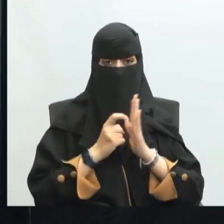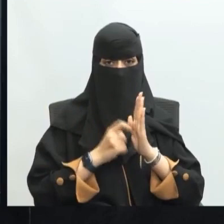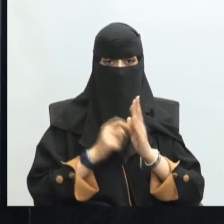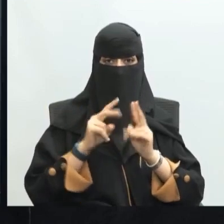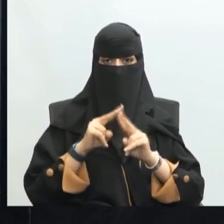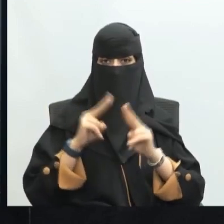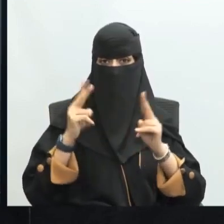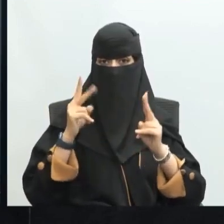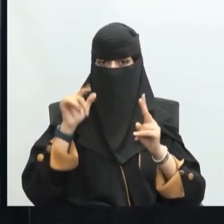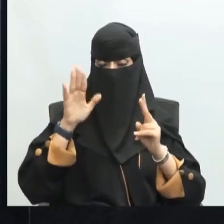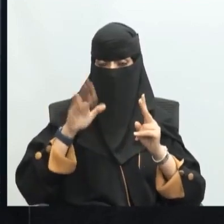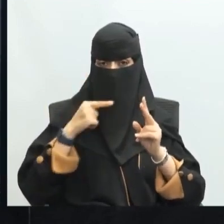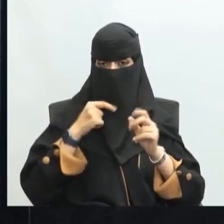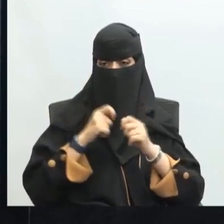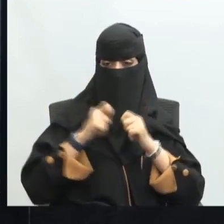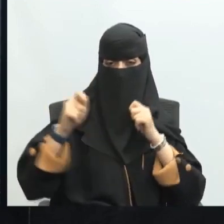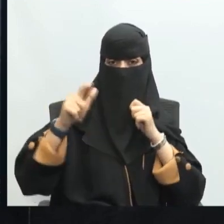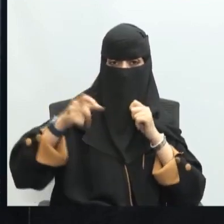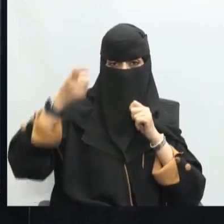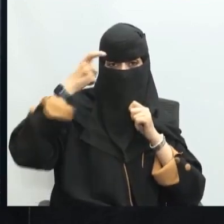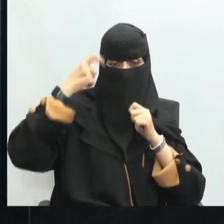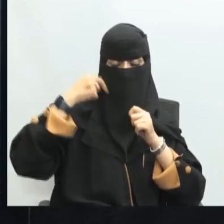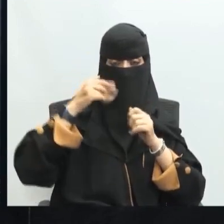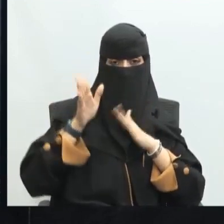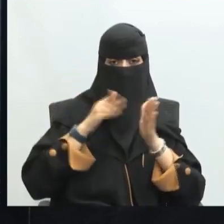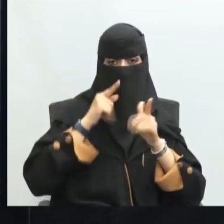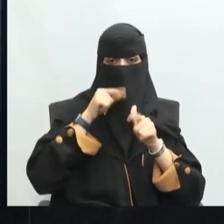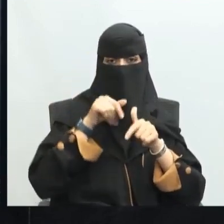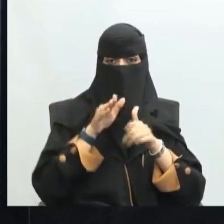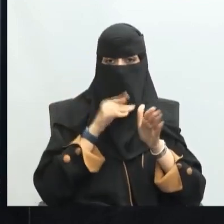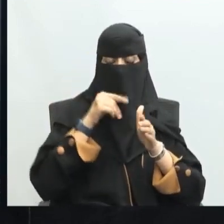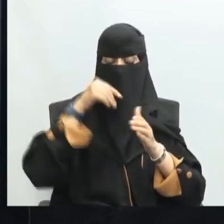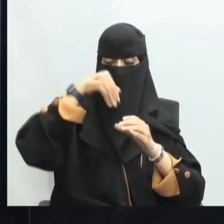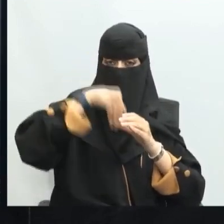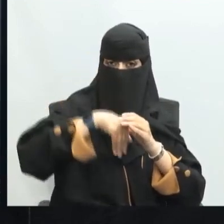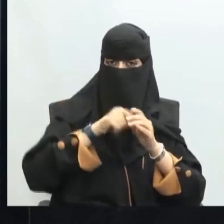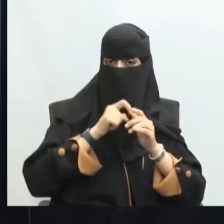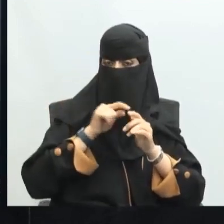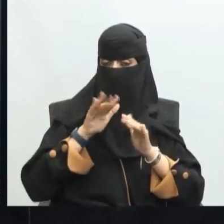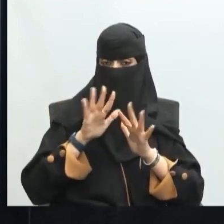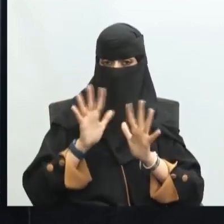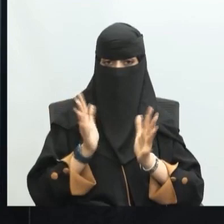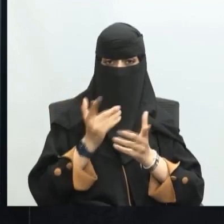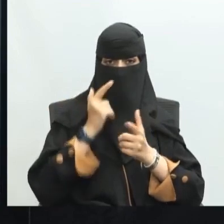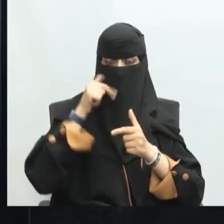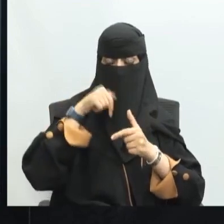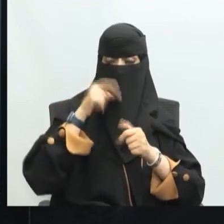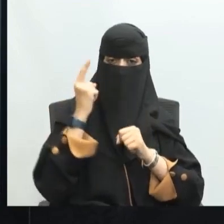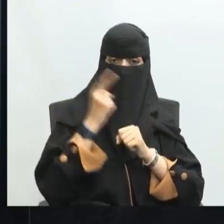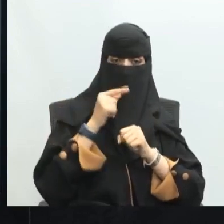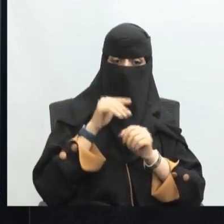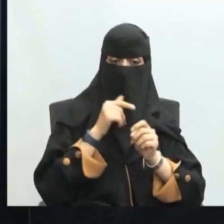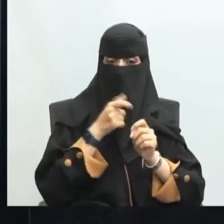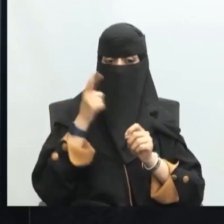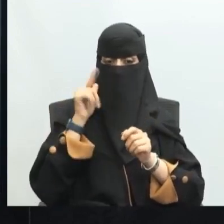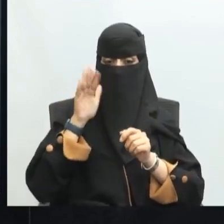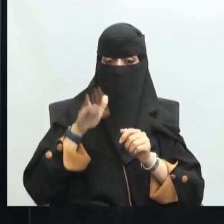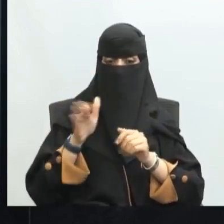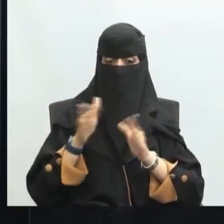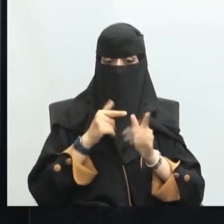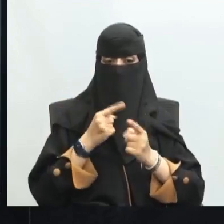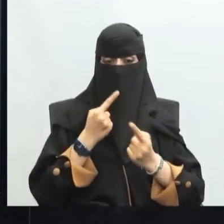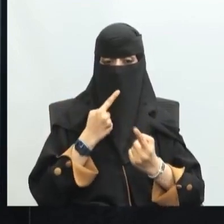الموجوده والابتعاد عن التعصب او التطرف او الغلو في اي في اي امر كان اذا